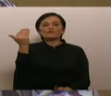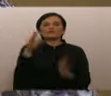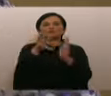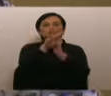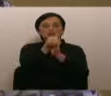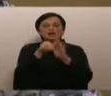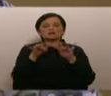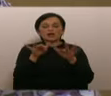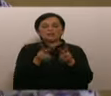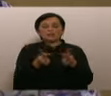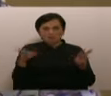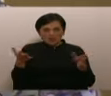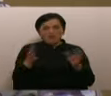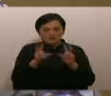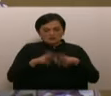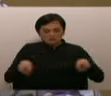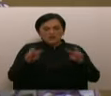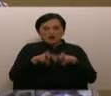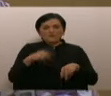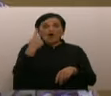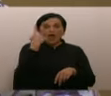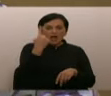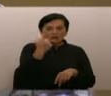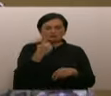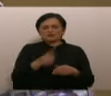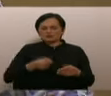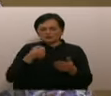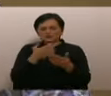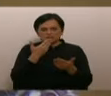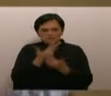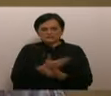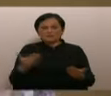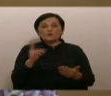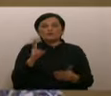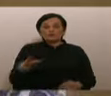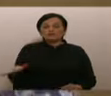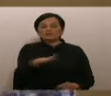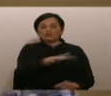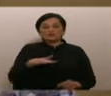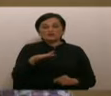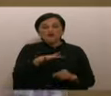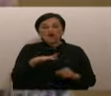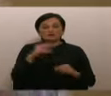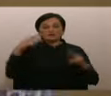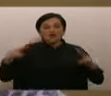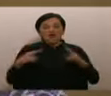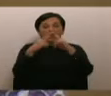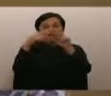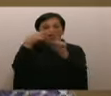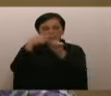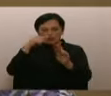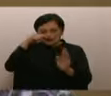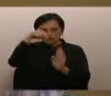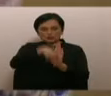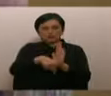მინისტრი, და გავარკვიოთ ერთხელ და საბოლოოდ, ვინც ცდილობს ქვეყანაში ეკლესიაში ჩარევას